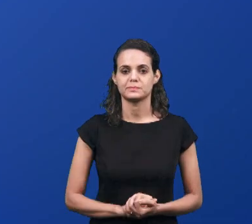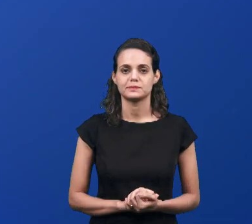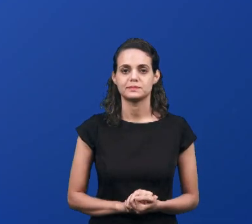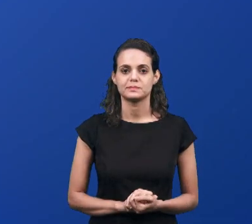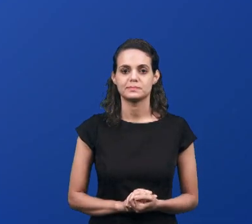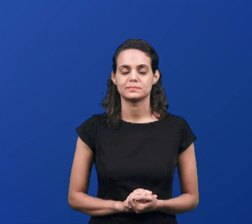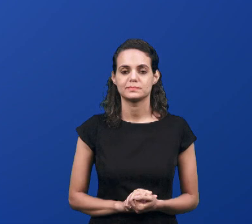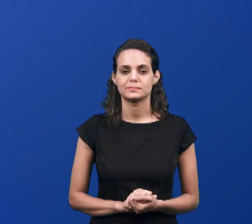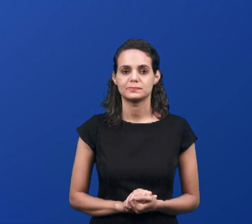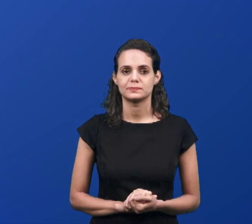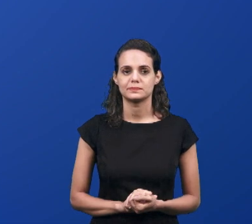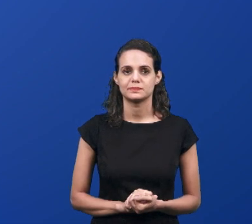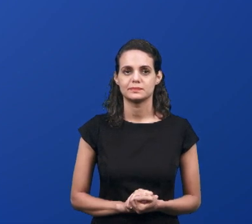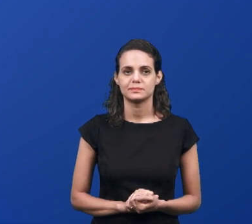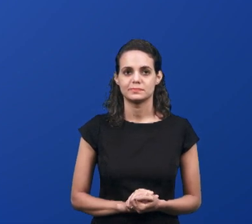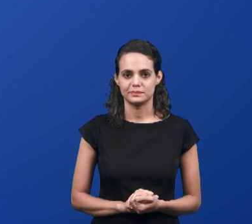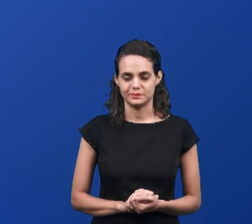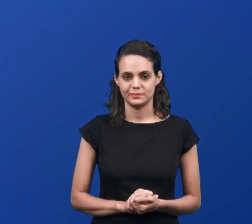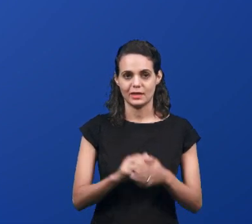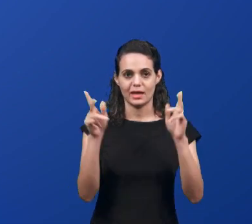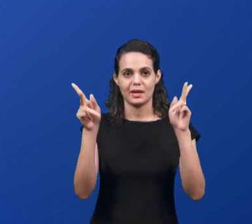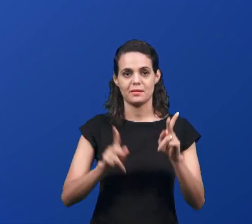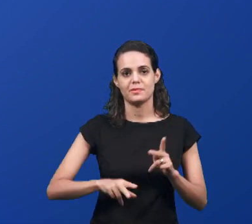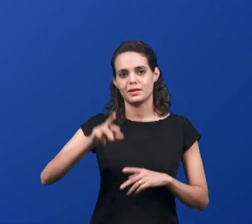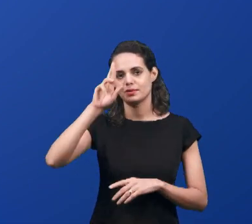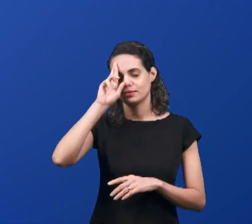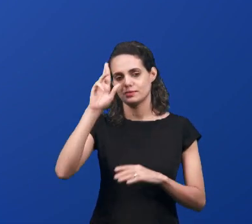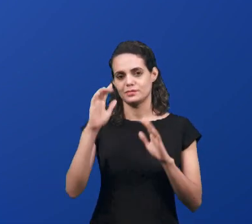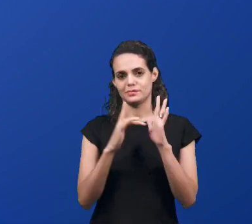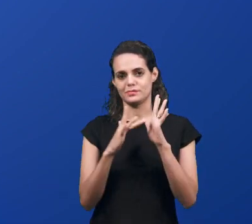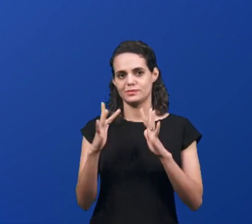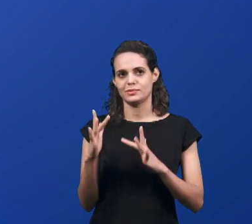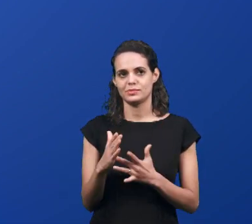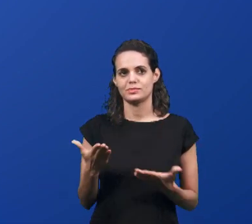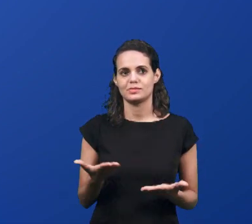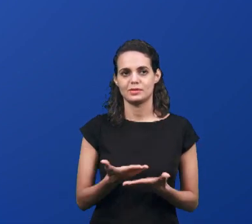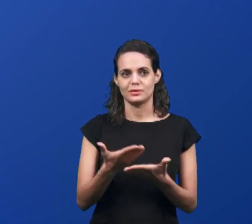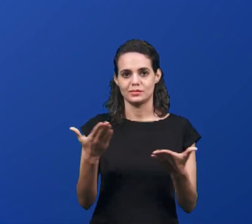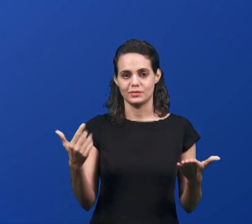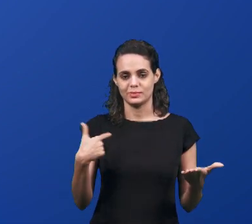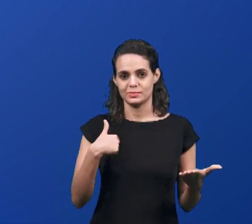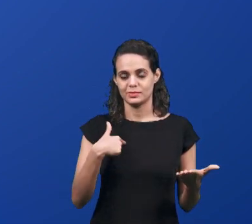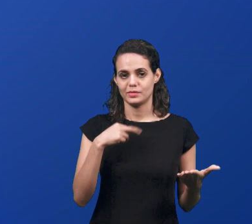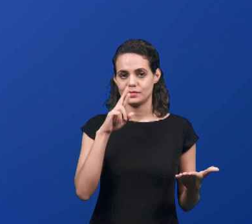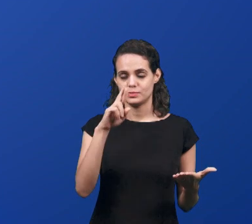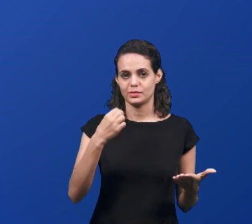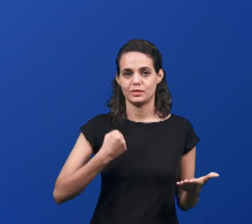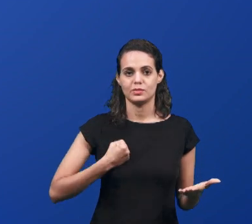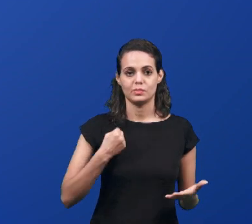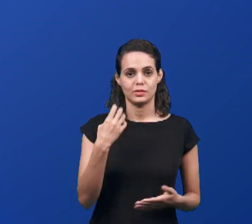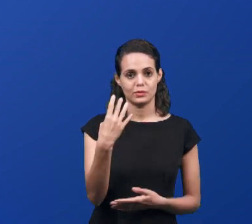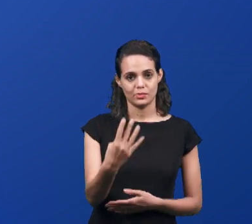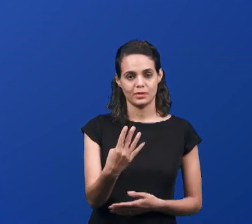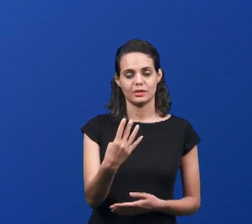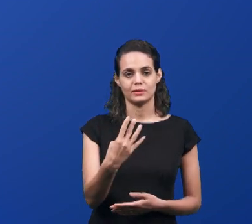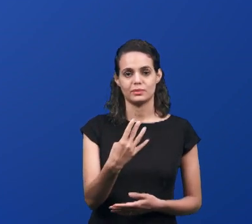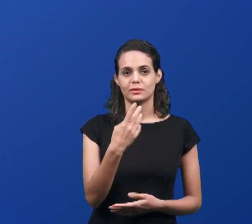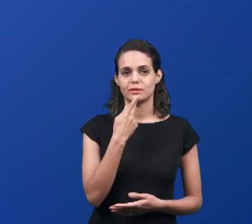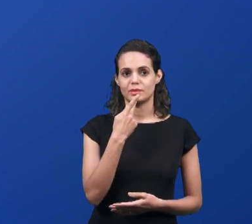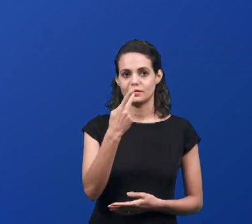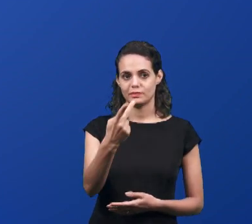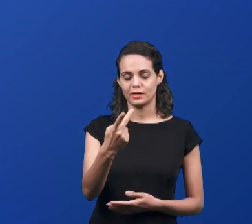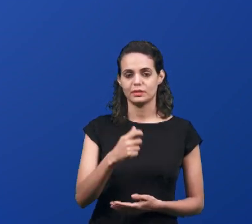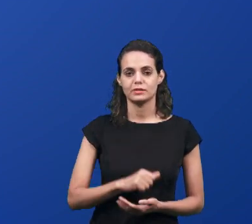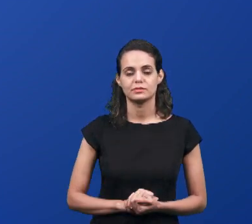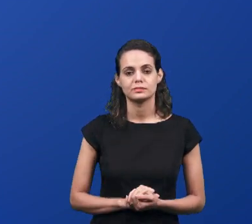La paix du Seigneur, je suis en train de lire la question numéro 4 qui dit « C'était un texte qui parle sur